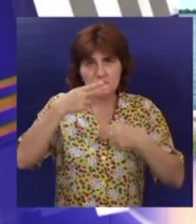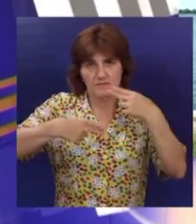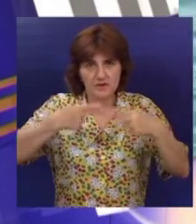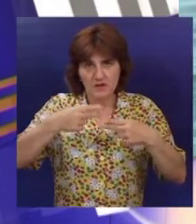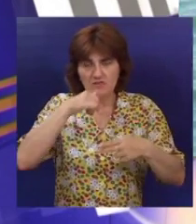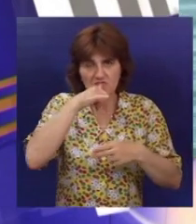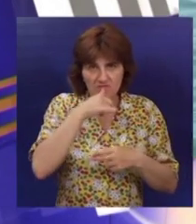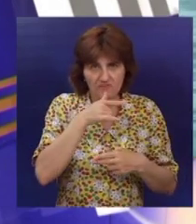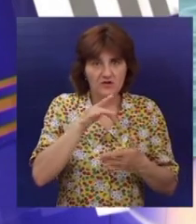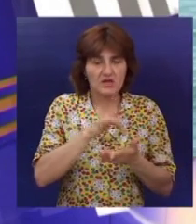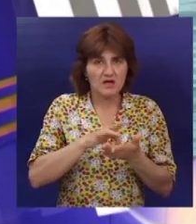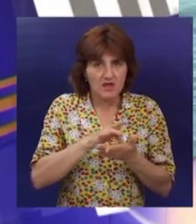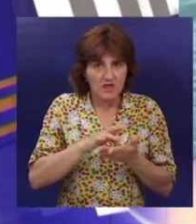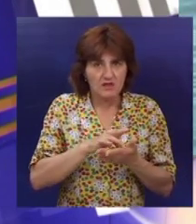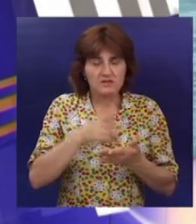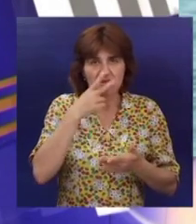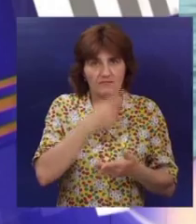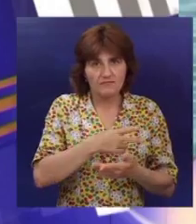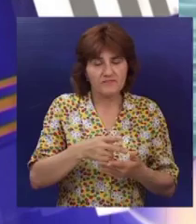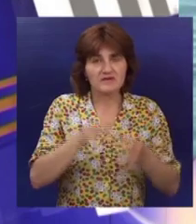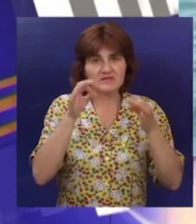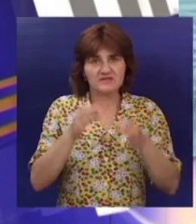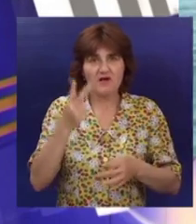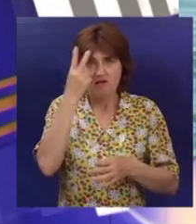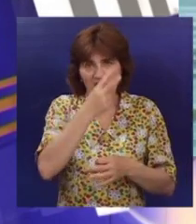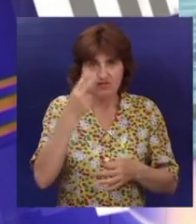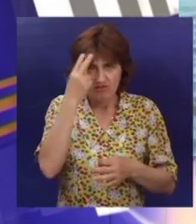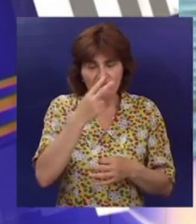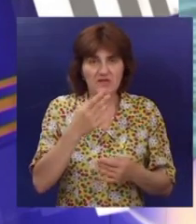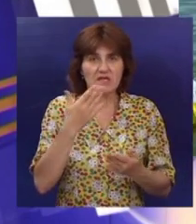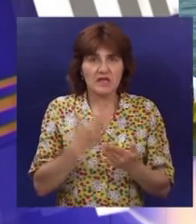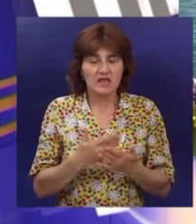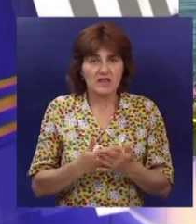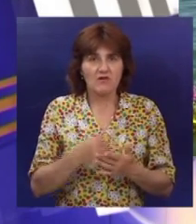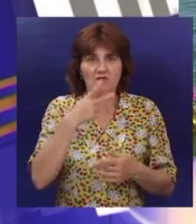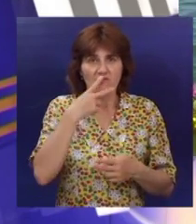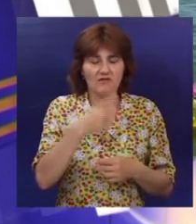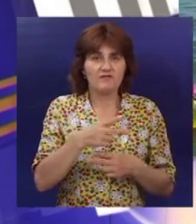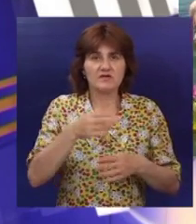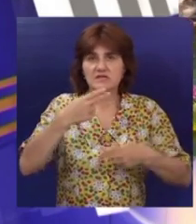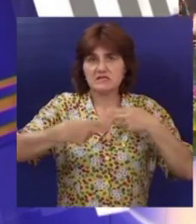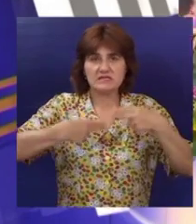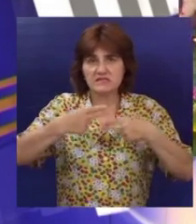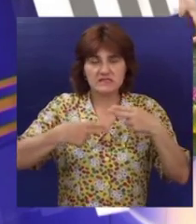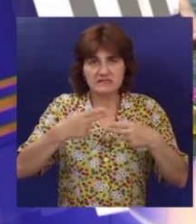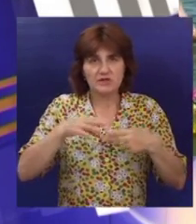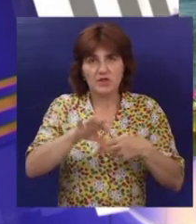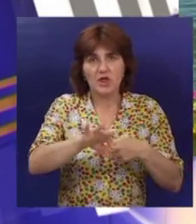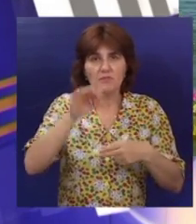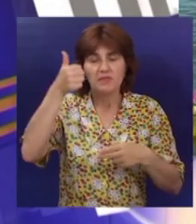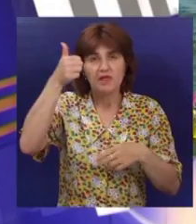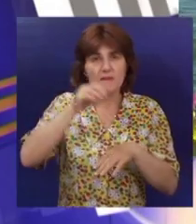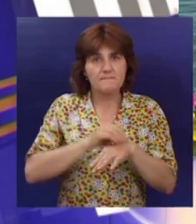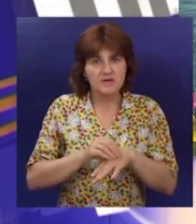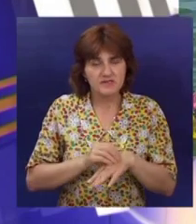Mikrobiološka ispitivanja su započeta na jezeru u maju i rađena su na svake dve nedelje, dok se fizičko-hemijska i hidrobiološka ispitivanja